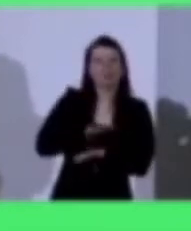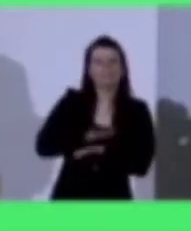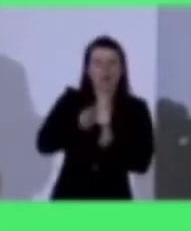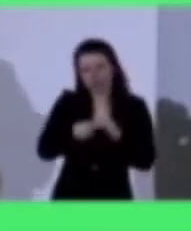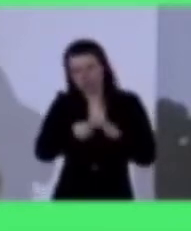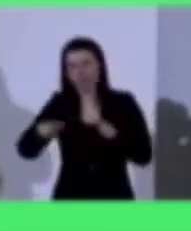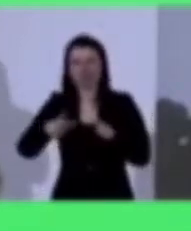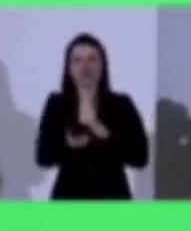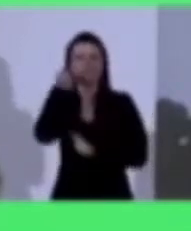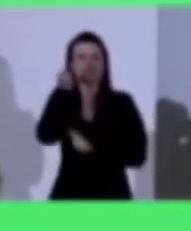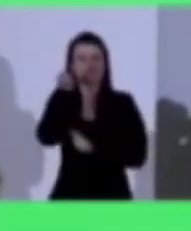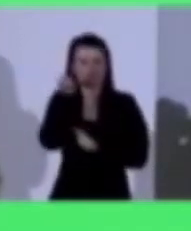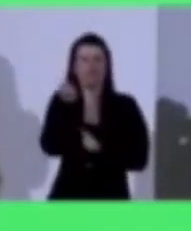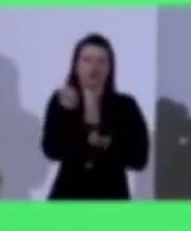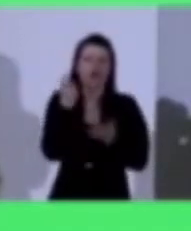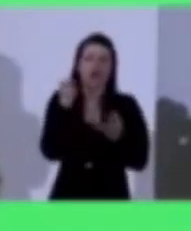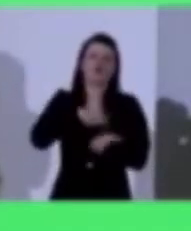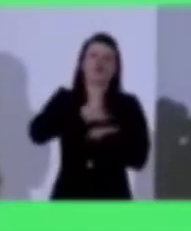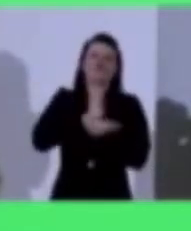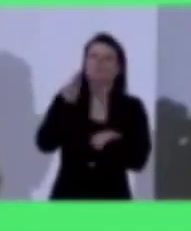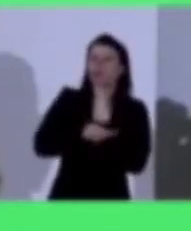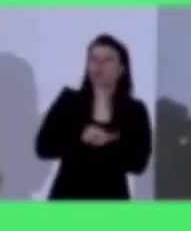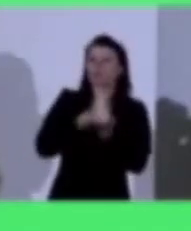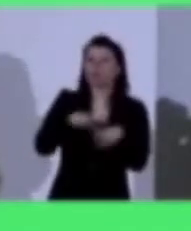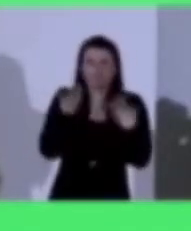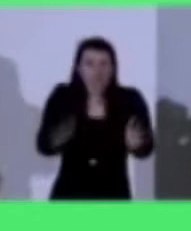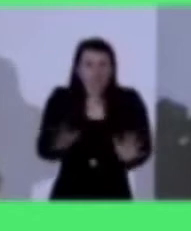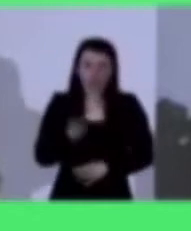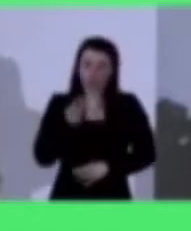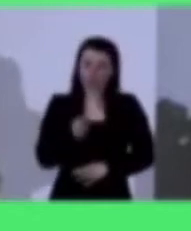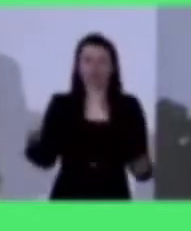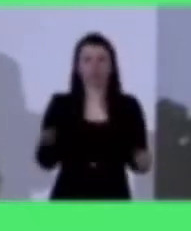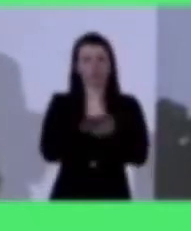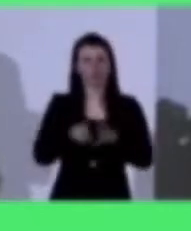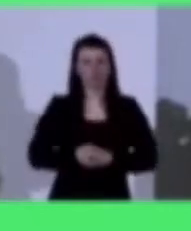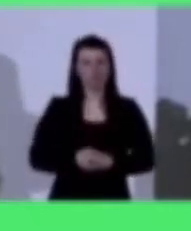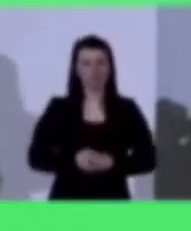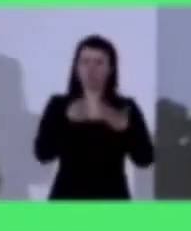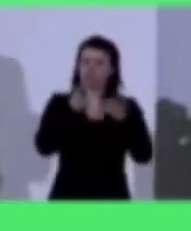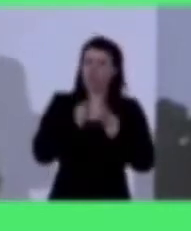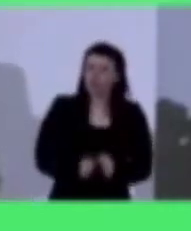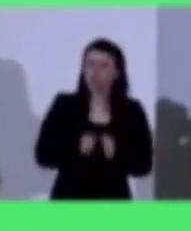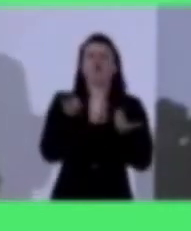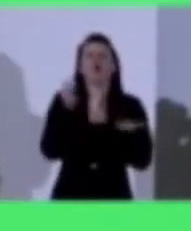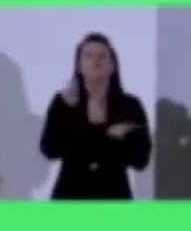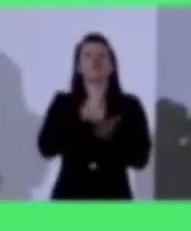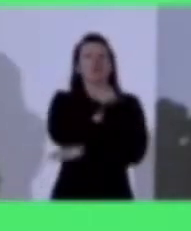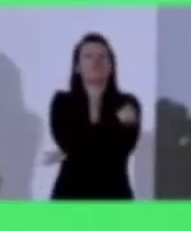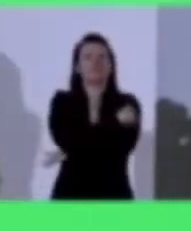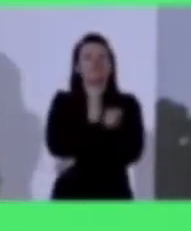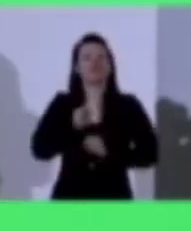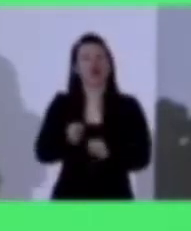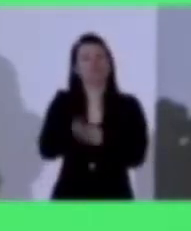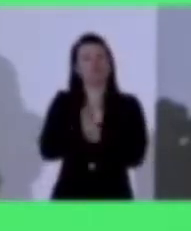della conferma di prenotazione e tu chiudi per terminare puoi prenotare il vaccino anti covered 19 su